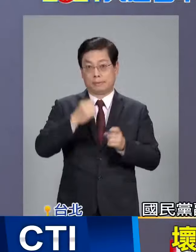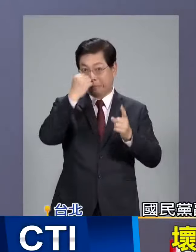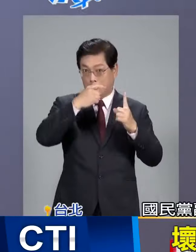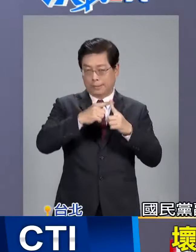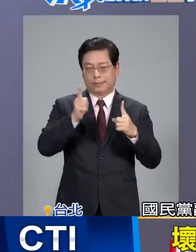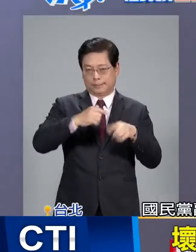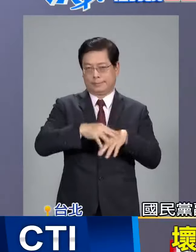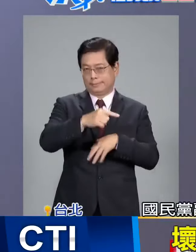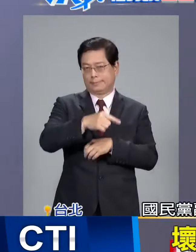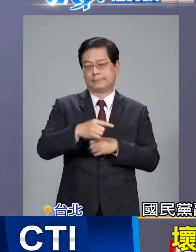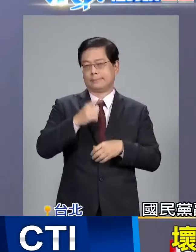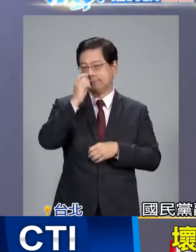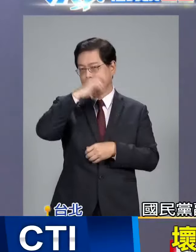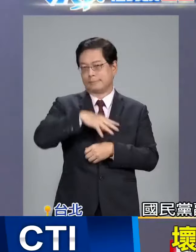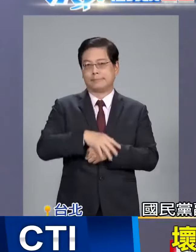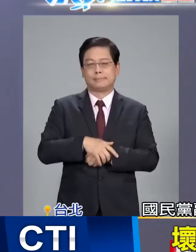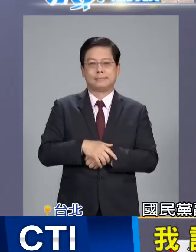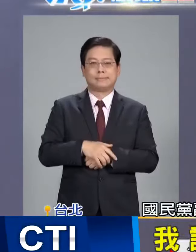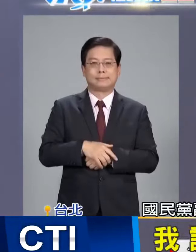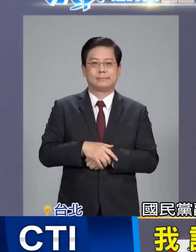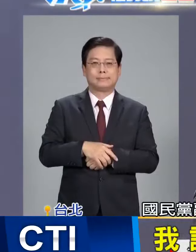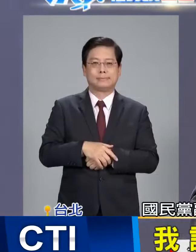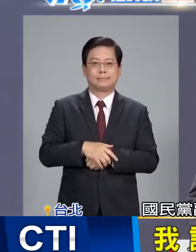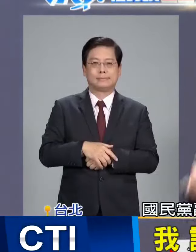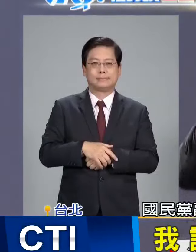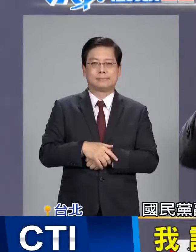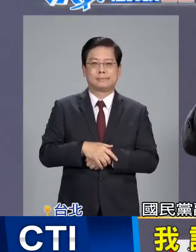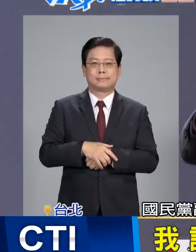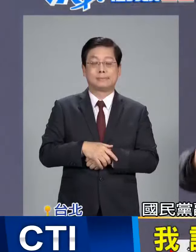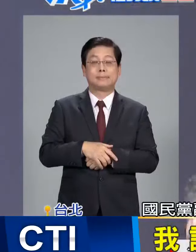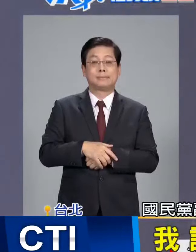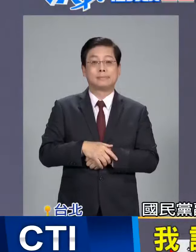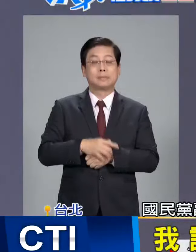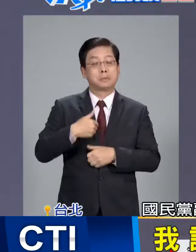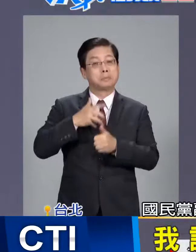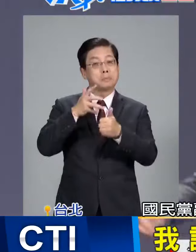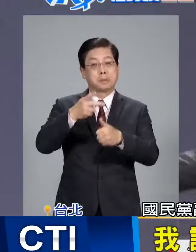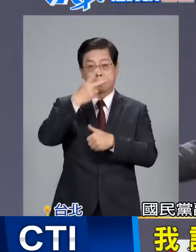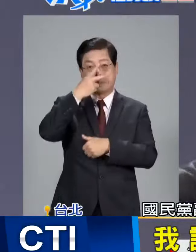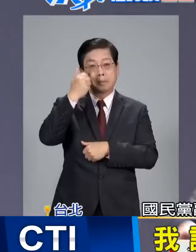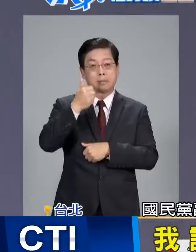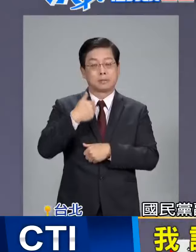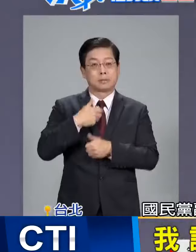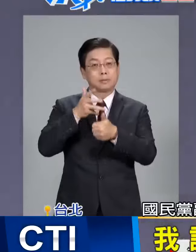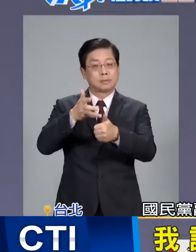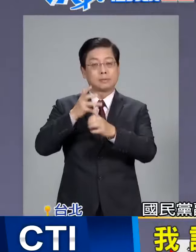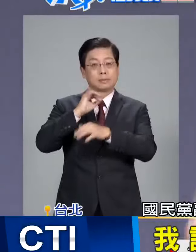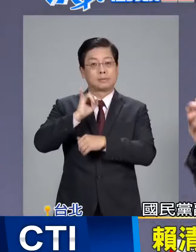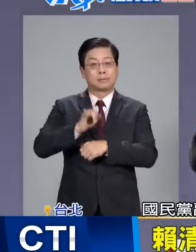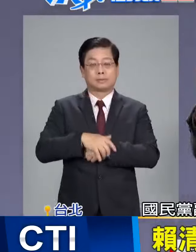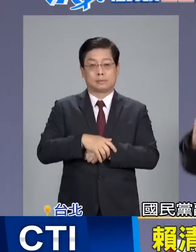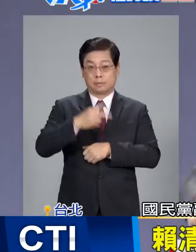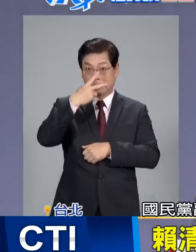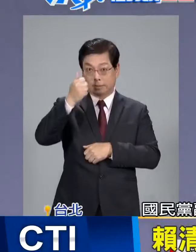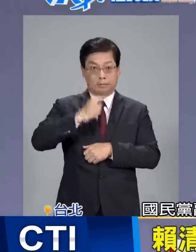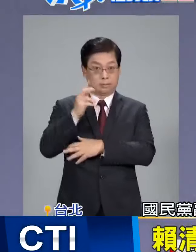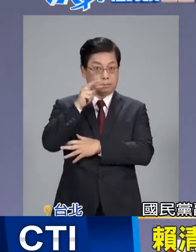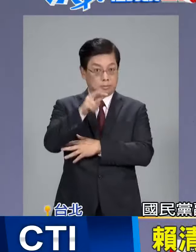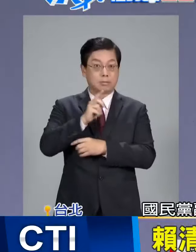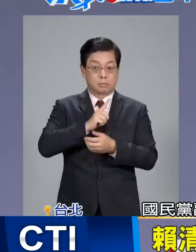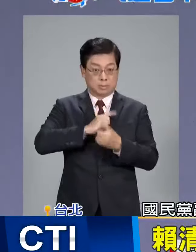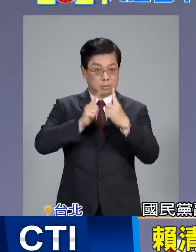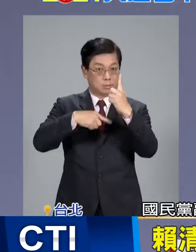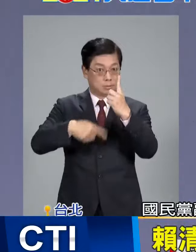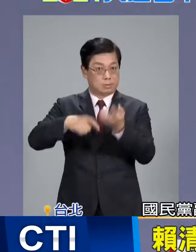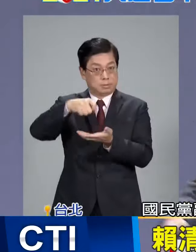很歹气，唔好哦。我请问赖清德，请问萧美琴女士，赖清德的政见是他一个人想